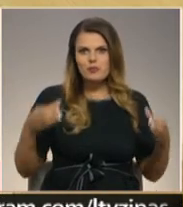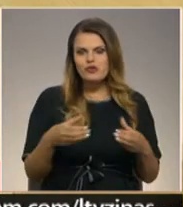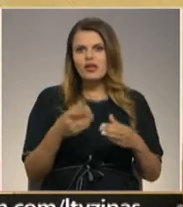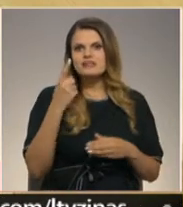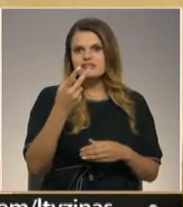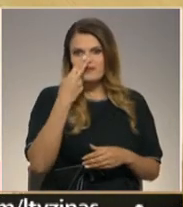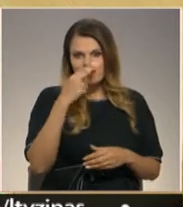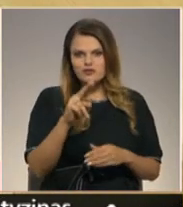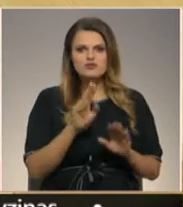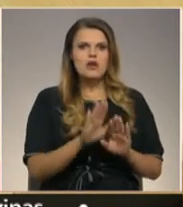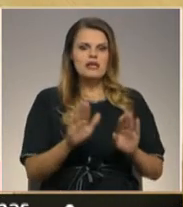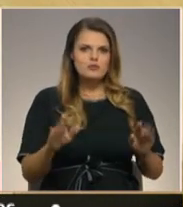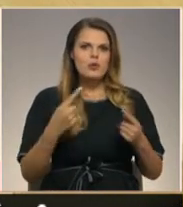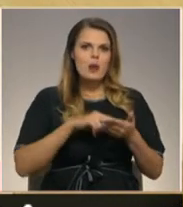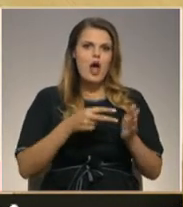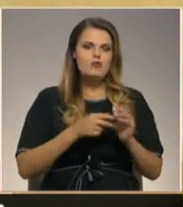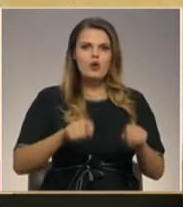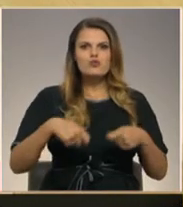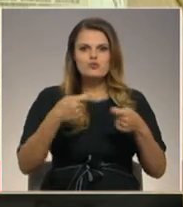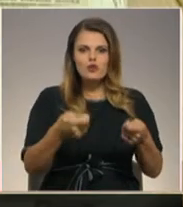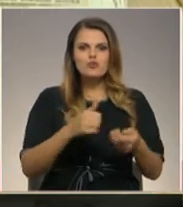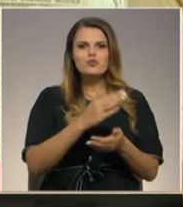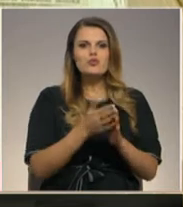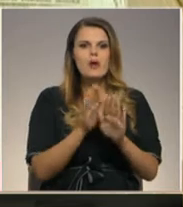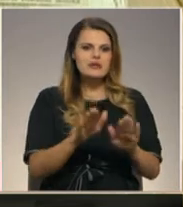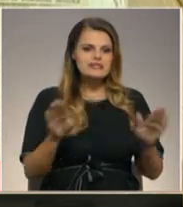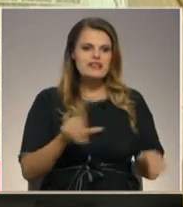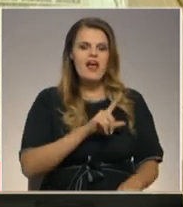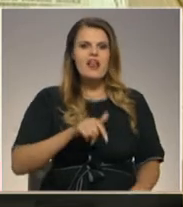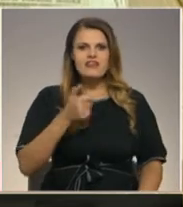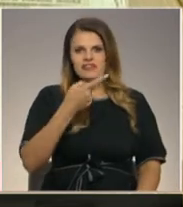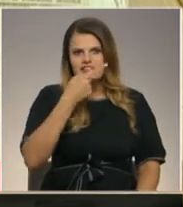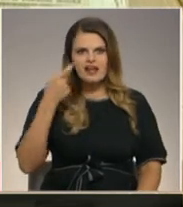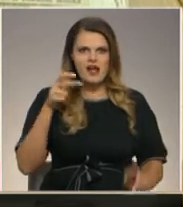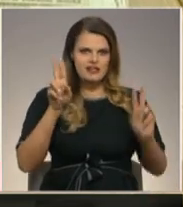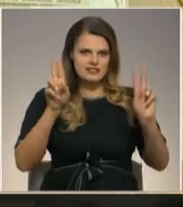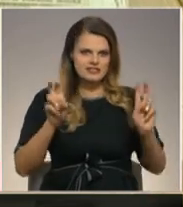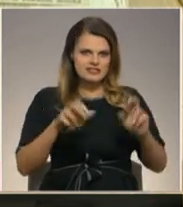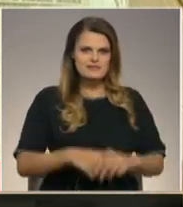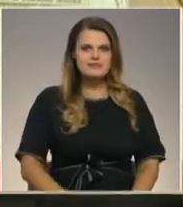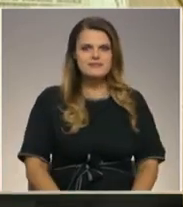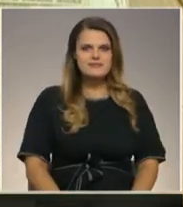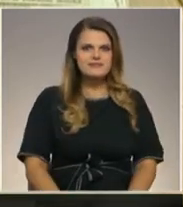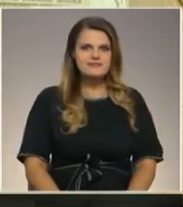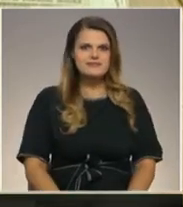eksponātiem, kuru Valkas muzejs plāno nodot muzeju kopistādē Latvijas gadsimts. Laura Jansone, Envuds Masakovskis, Vidzemes televīzija.